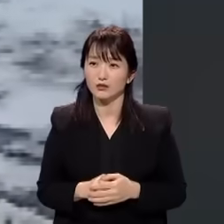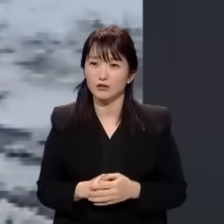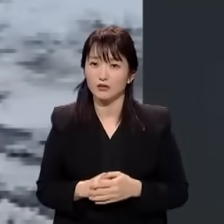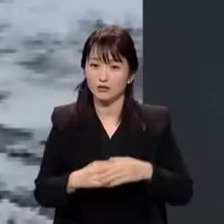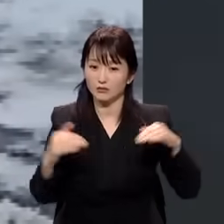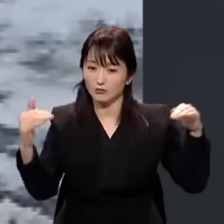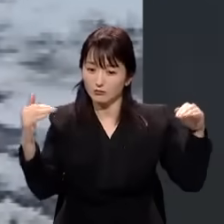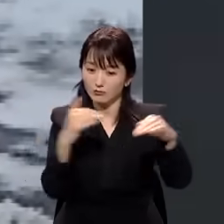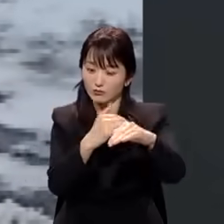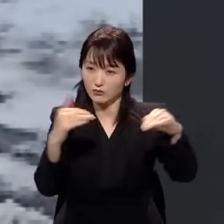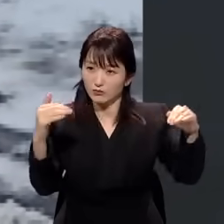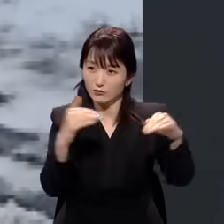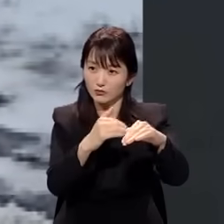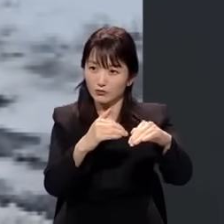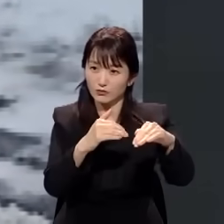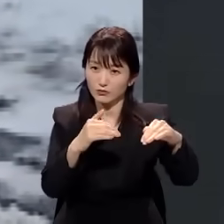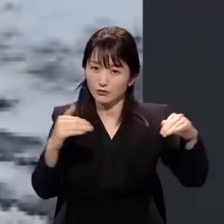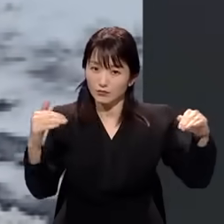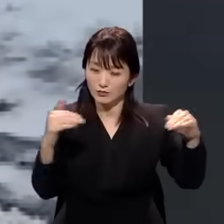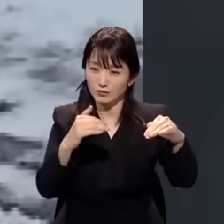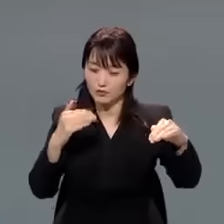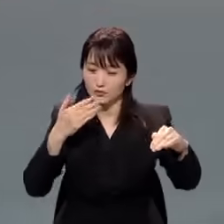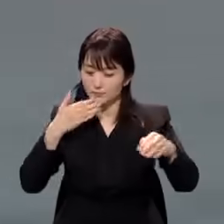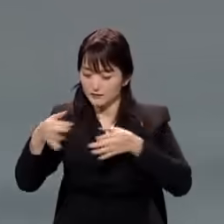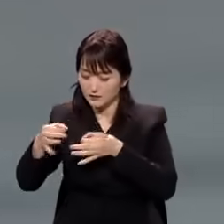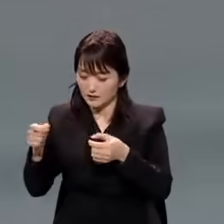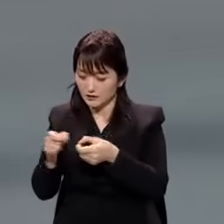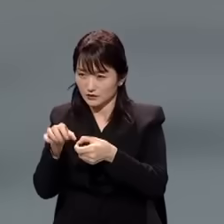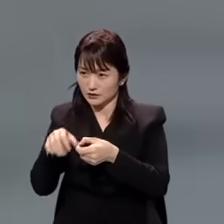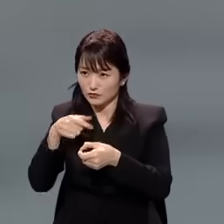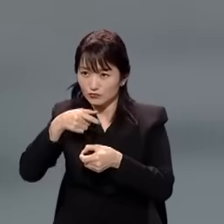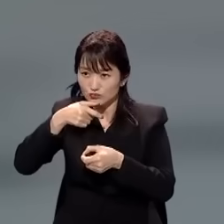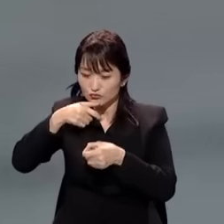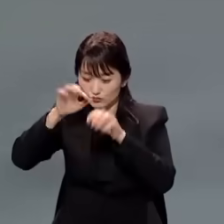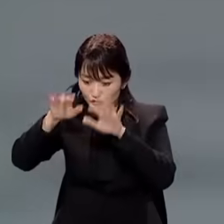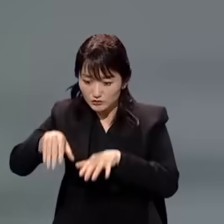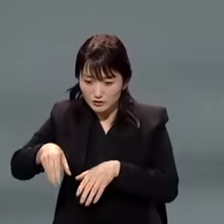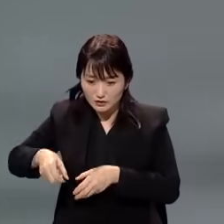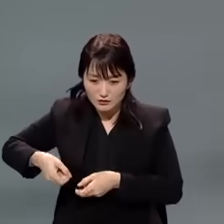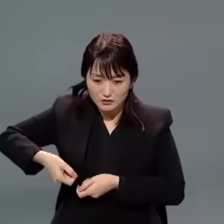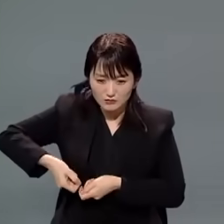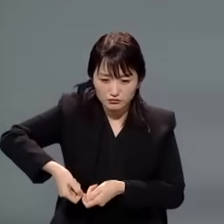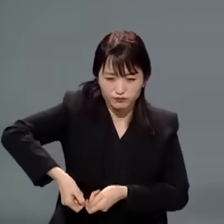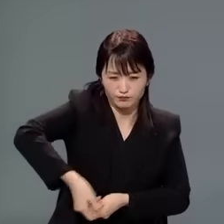같은지 차도는 다시 식당 앞에 쌓인 눈을 그냥 그 도로로 그냥 밀어서 저렇게